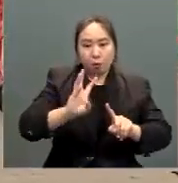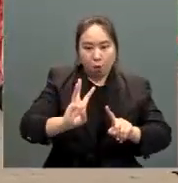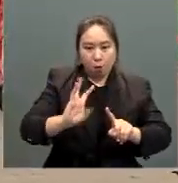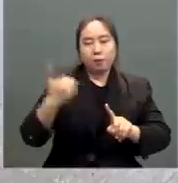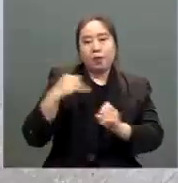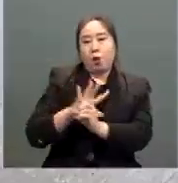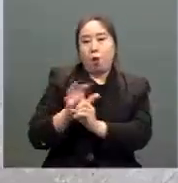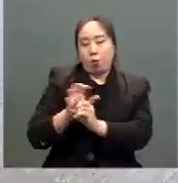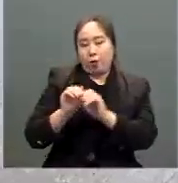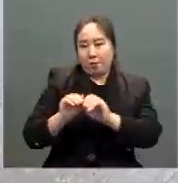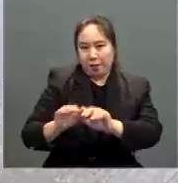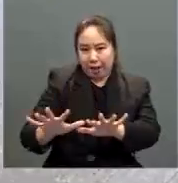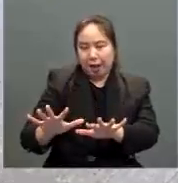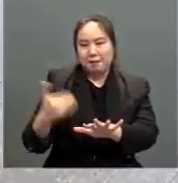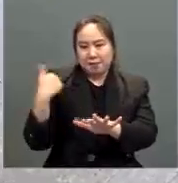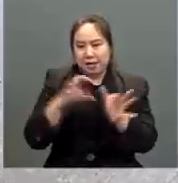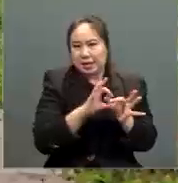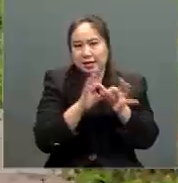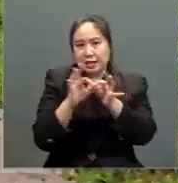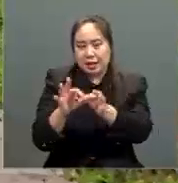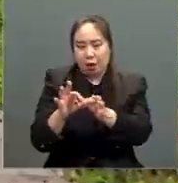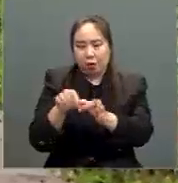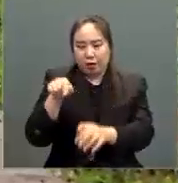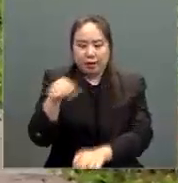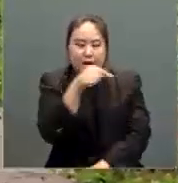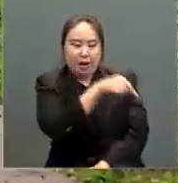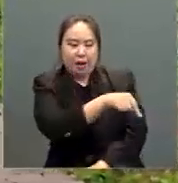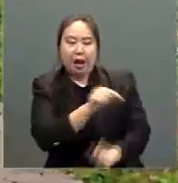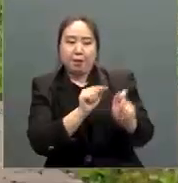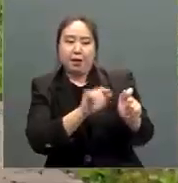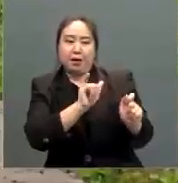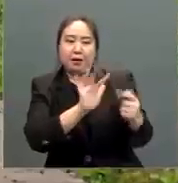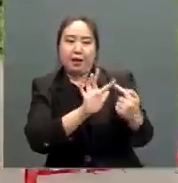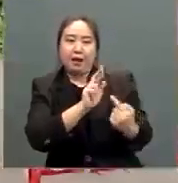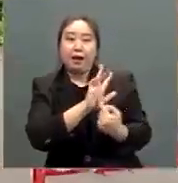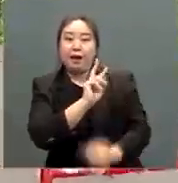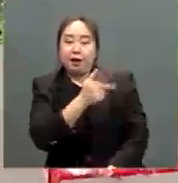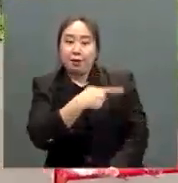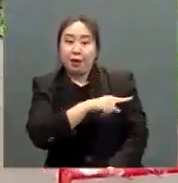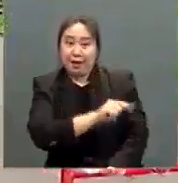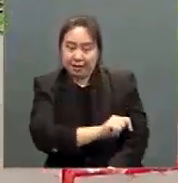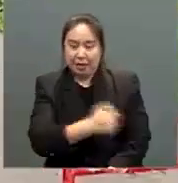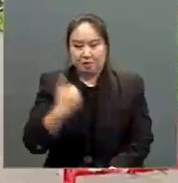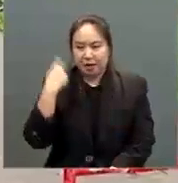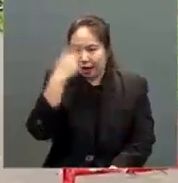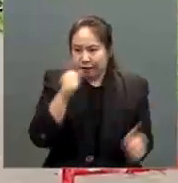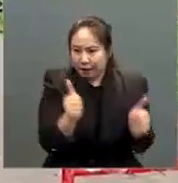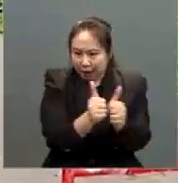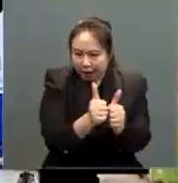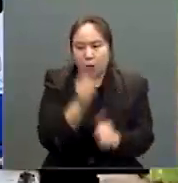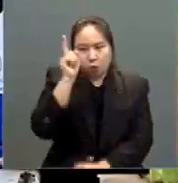ติดเชื้อโควิด -19 ซึ่งมีความเชื่อมโยงกับผู้ป่วยที่อำเภอยะรังจังหวัดปัตตานีและมีผู้สัมผัสร่วมที่ต้องเฝ้าระวัง